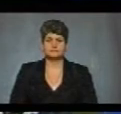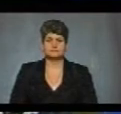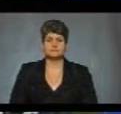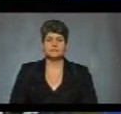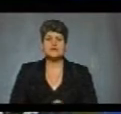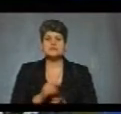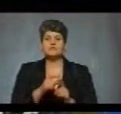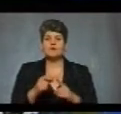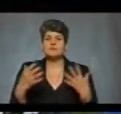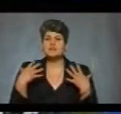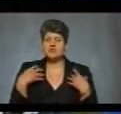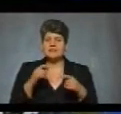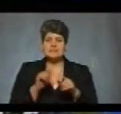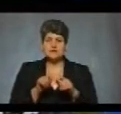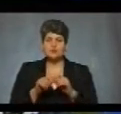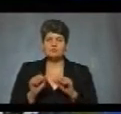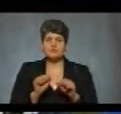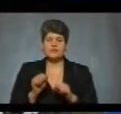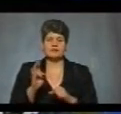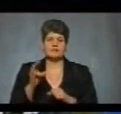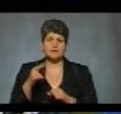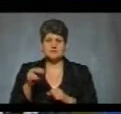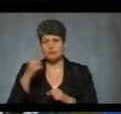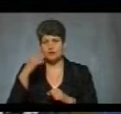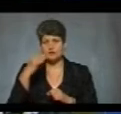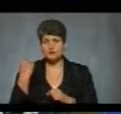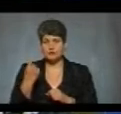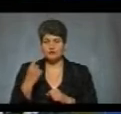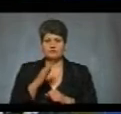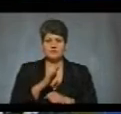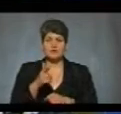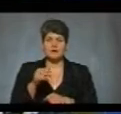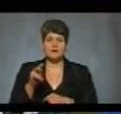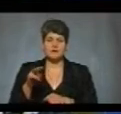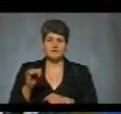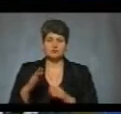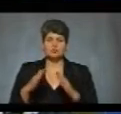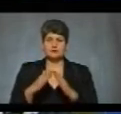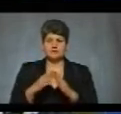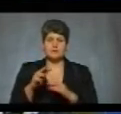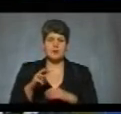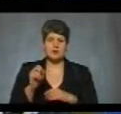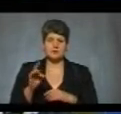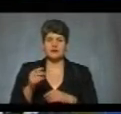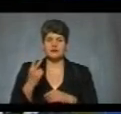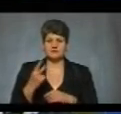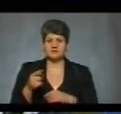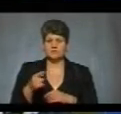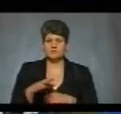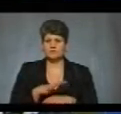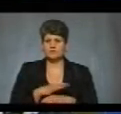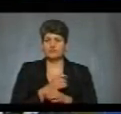За словами начальника слідчого управління Нацполіції в області Володимира Галевича, у будинку на Макаренка, 2 у Тернополі, де стався